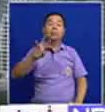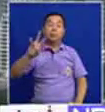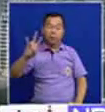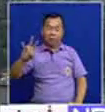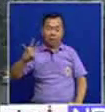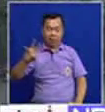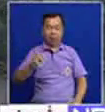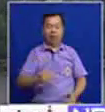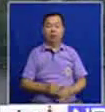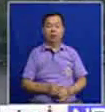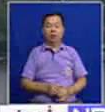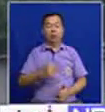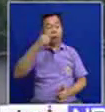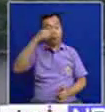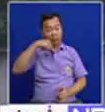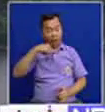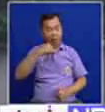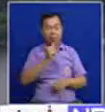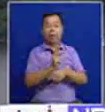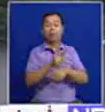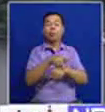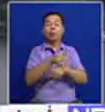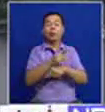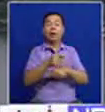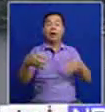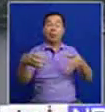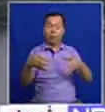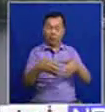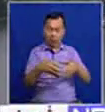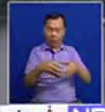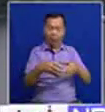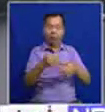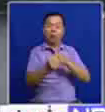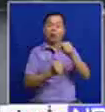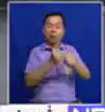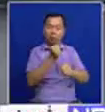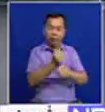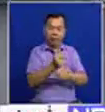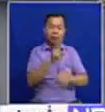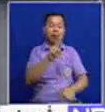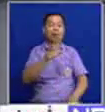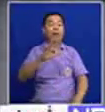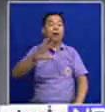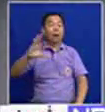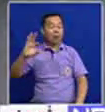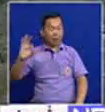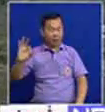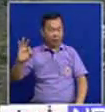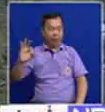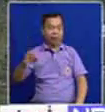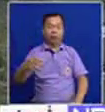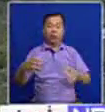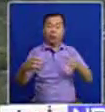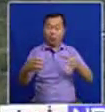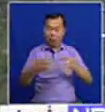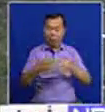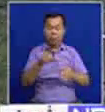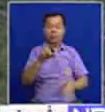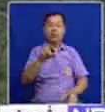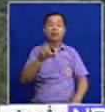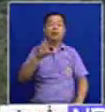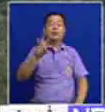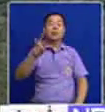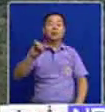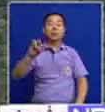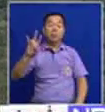ดำรงตำแหน่งประธานกลุ่มสำหรับวาระปี2559ว่าทางกลุ่ม G77 มีการพูดคุยเรื่องความยาก